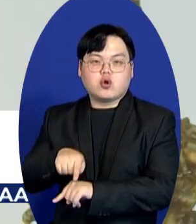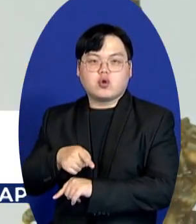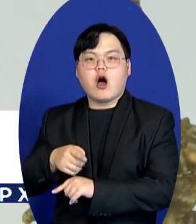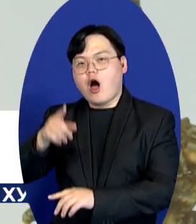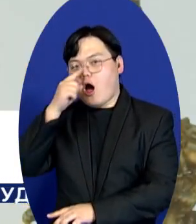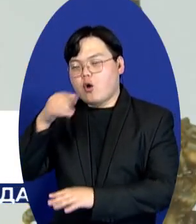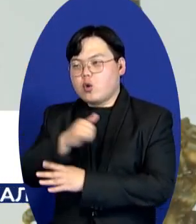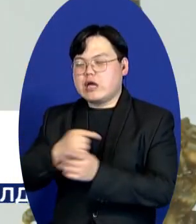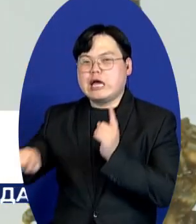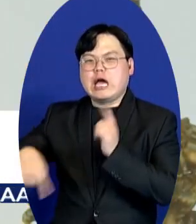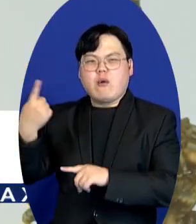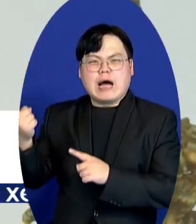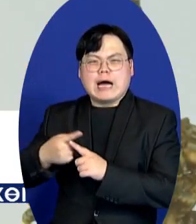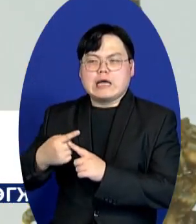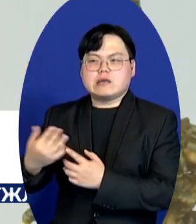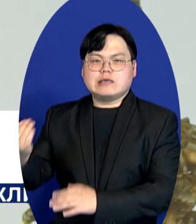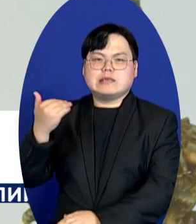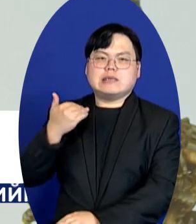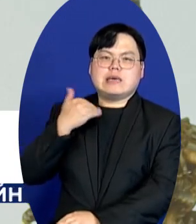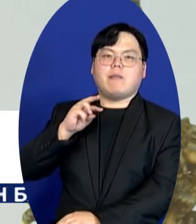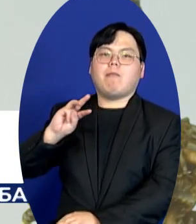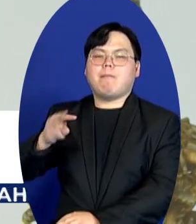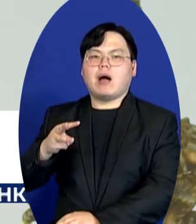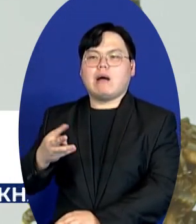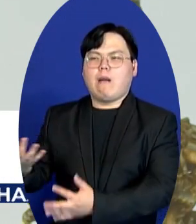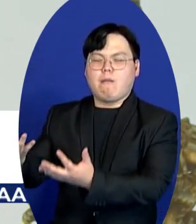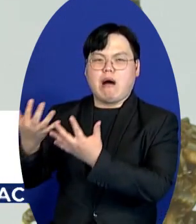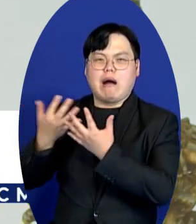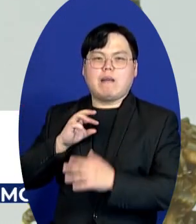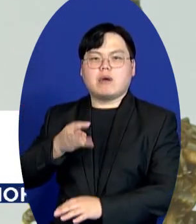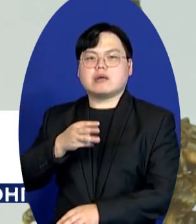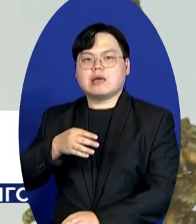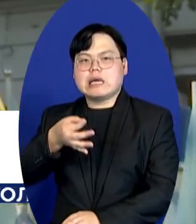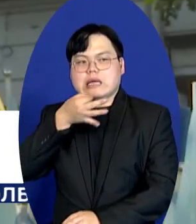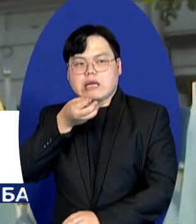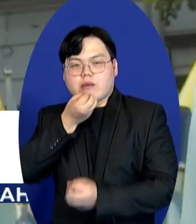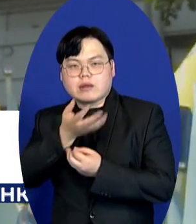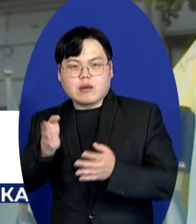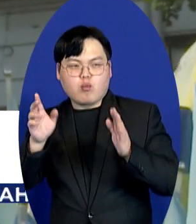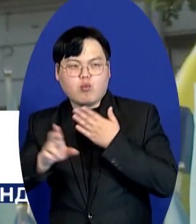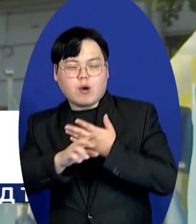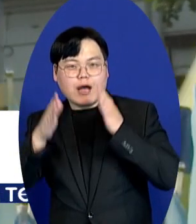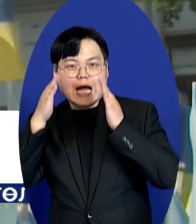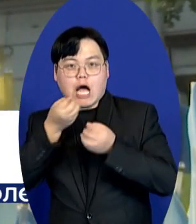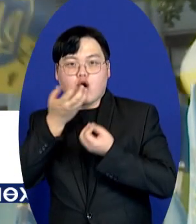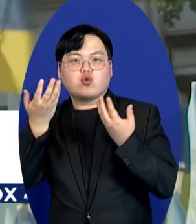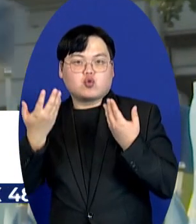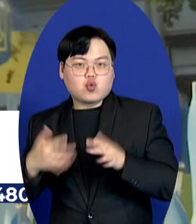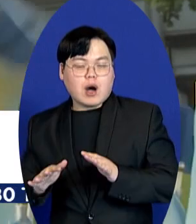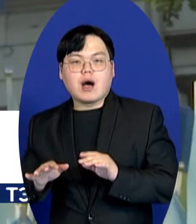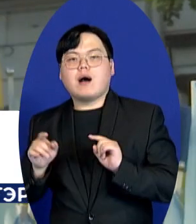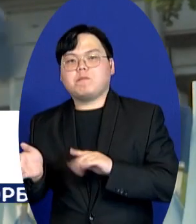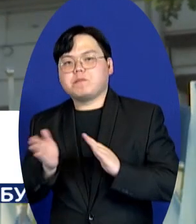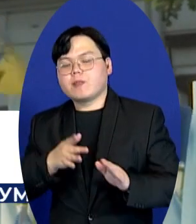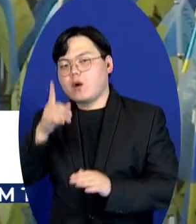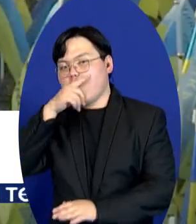өдрөөр Оросын талаас илүү ширүүн төрмөгийн хадлага дайралтад үлдэж болзошгүй гэдгийг сэрэмжлүүлж хүмүүсийг илүү сонор сэрэмжтэй байхыг сануулжээ. Үүнээс